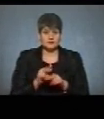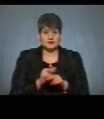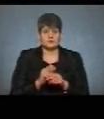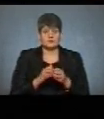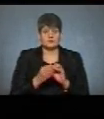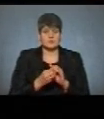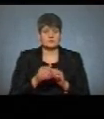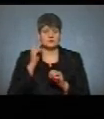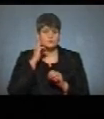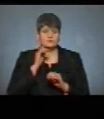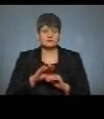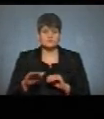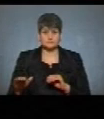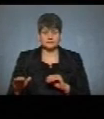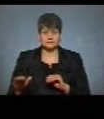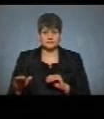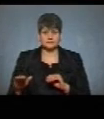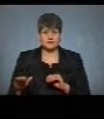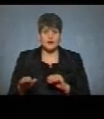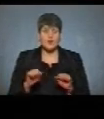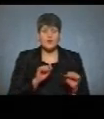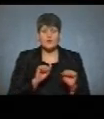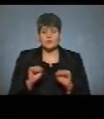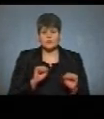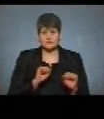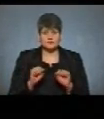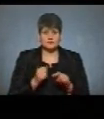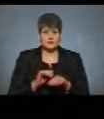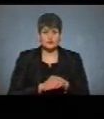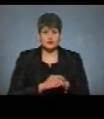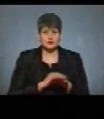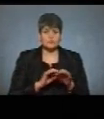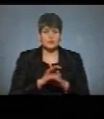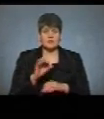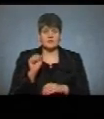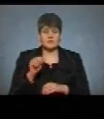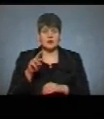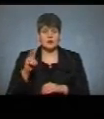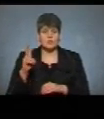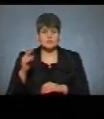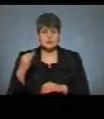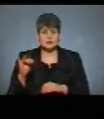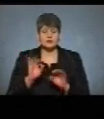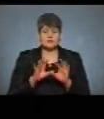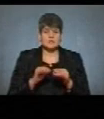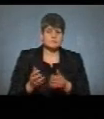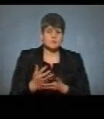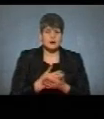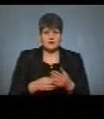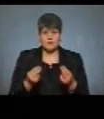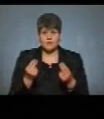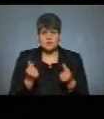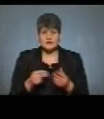вуха у дітей. Координатор благодійного проєкту «Серце до серця» Арсен Ляхоцький розповідає, до збирання коштів на